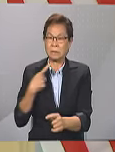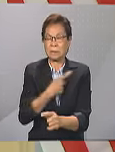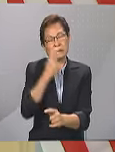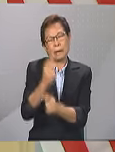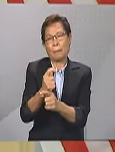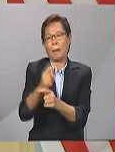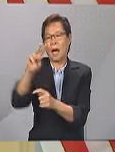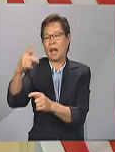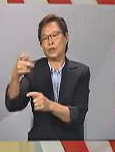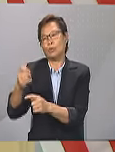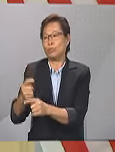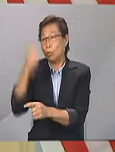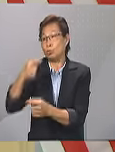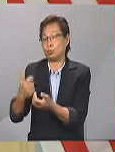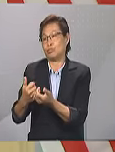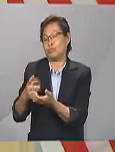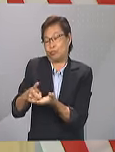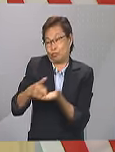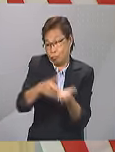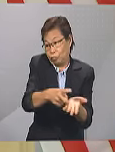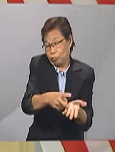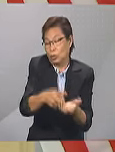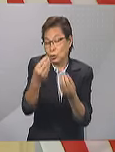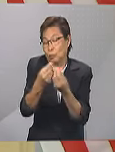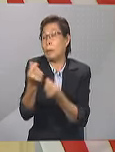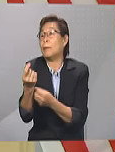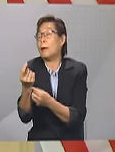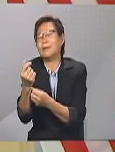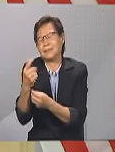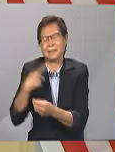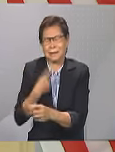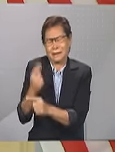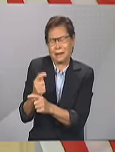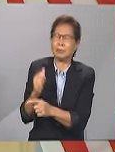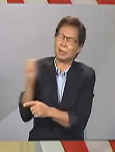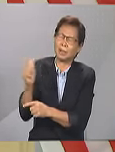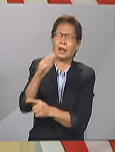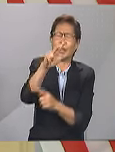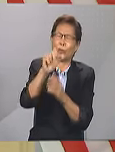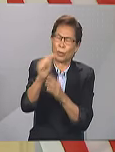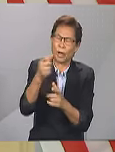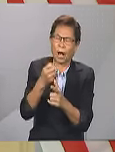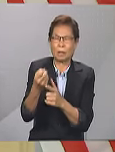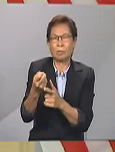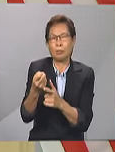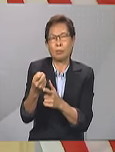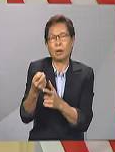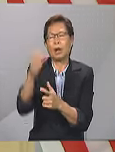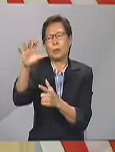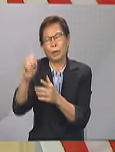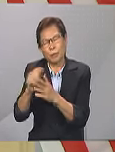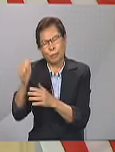untuk memberikan sumbangan dari segi jumlah kosnya mereka boleh begitu 30.000 tumbhole